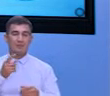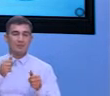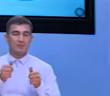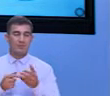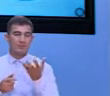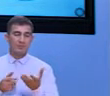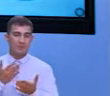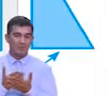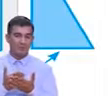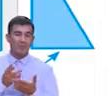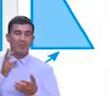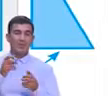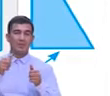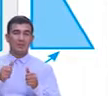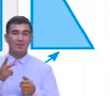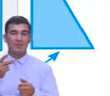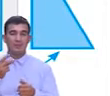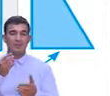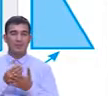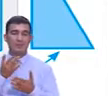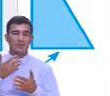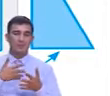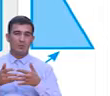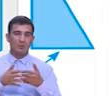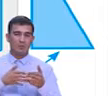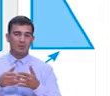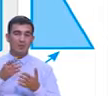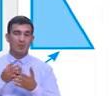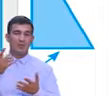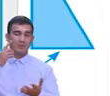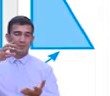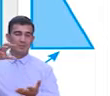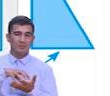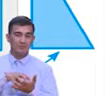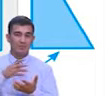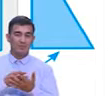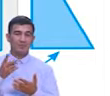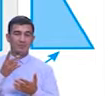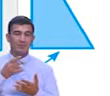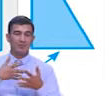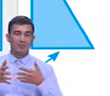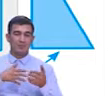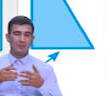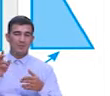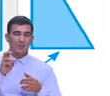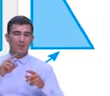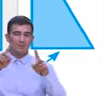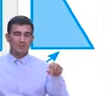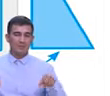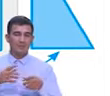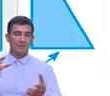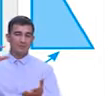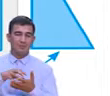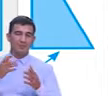qo'yish uchun avval shaffof qog'ozga birinchi shaklning nusxasini ko'chirib andoza olamiz. Demak, misolchun biz